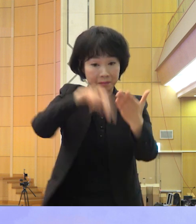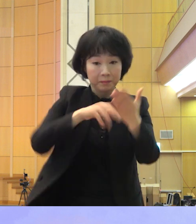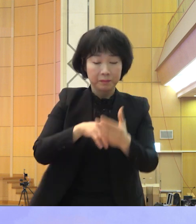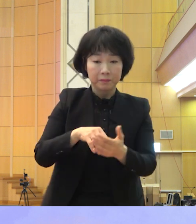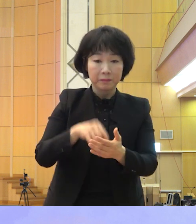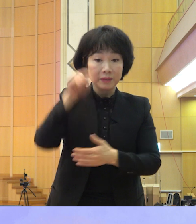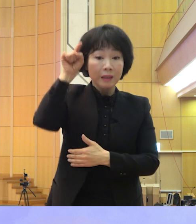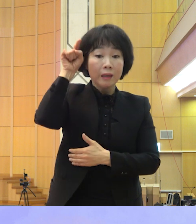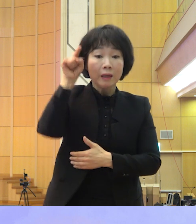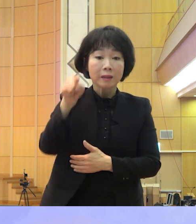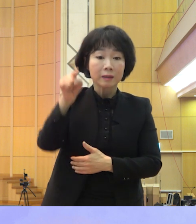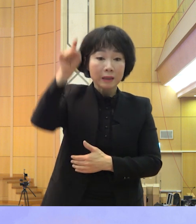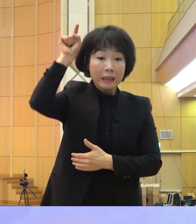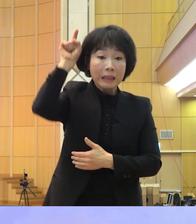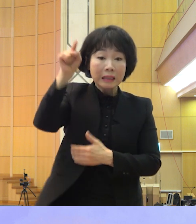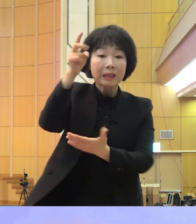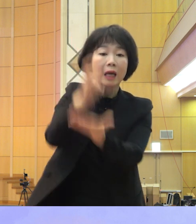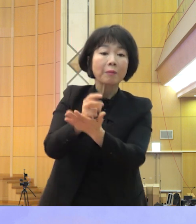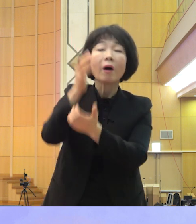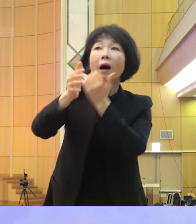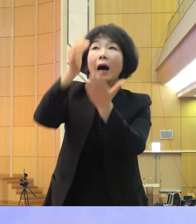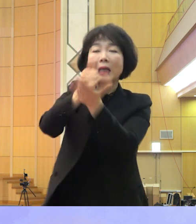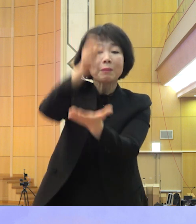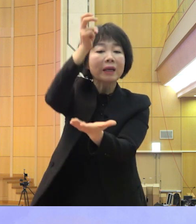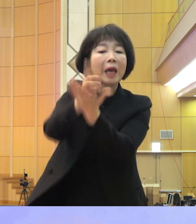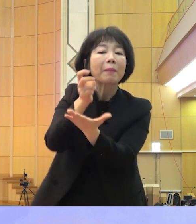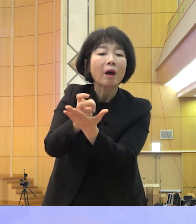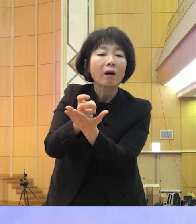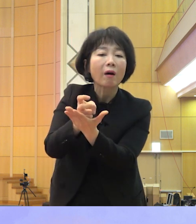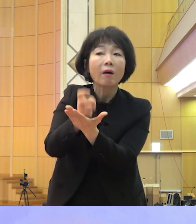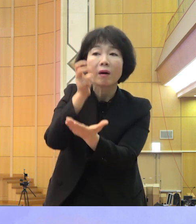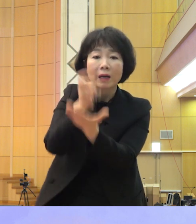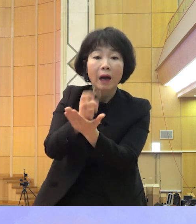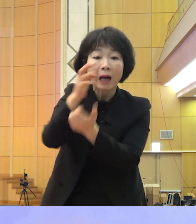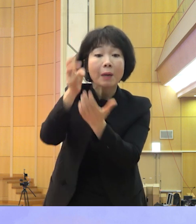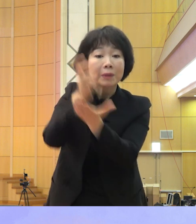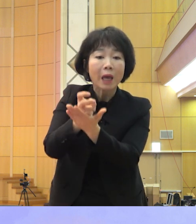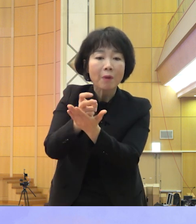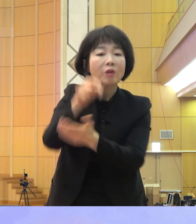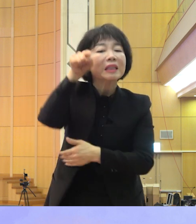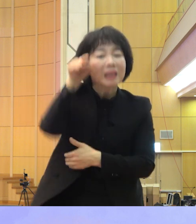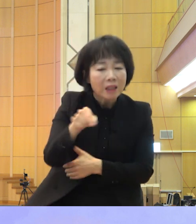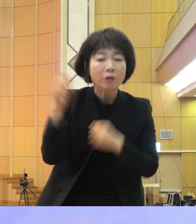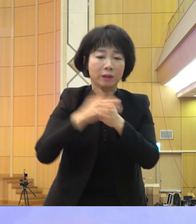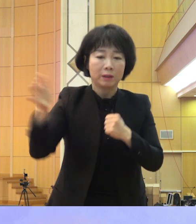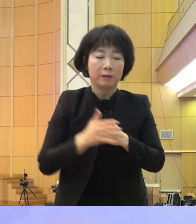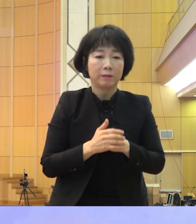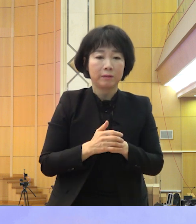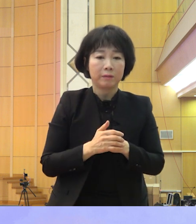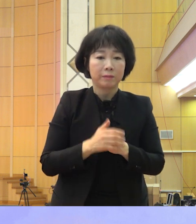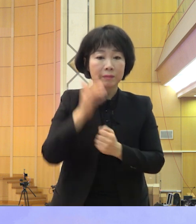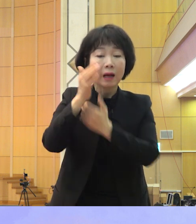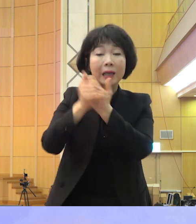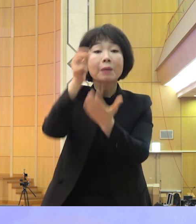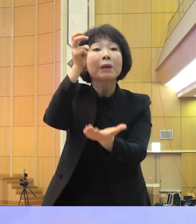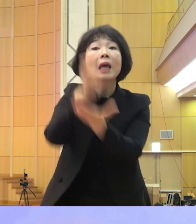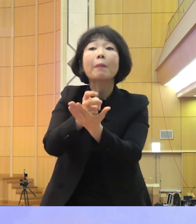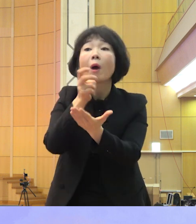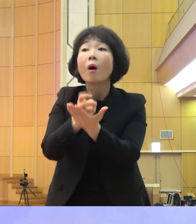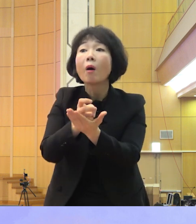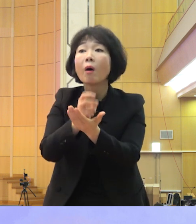보니까 그의 계명은, 다시 말하면 하나님의 계명은 이것이니, 하나님의